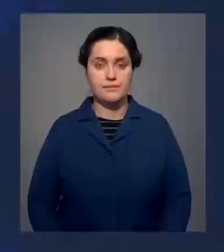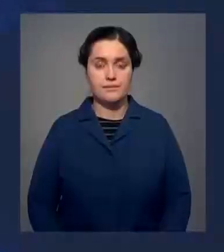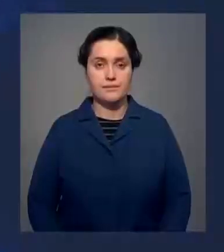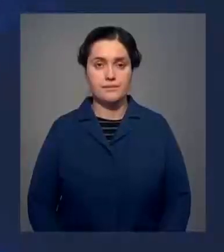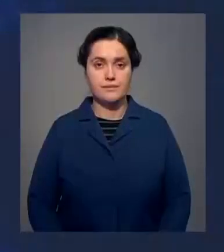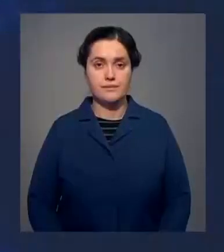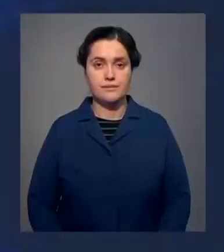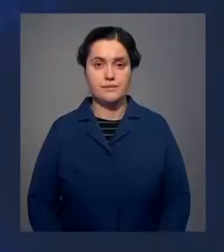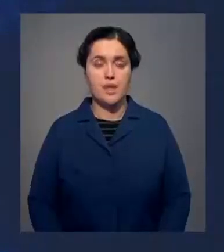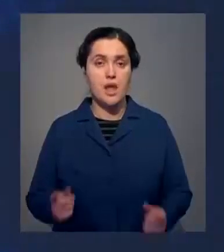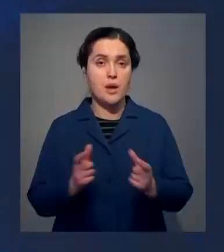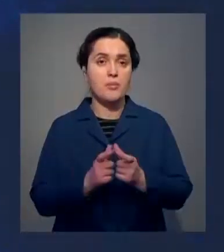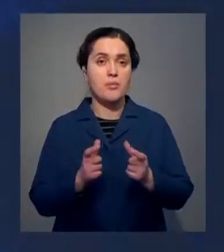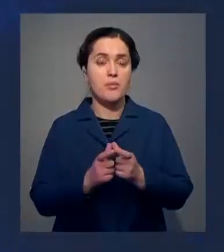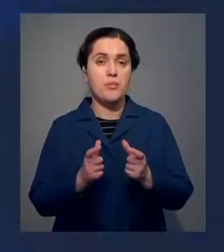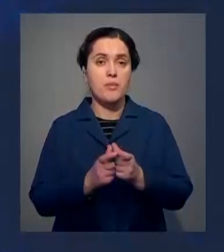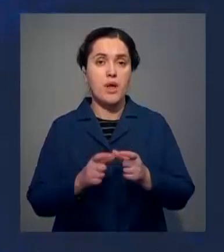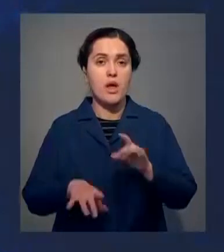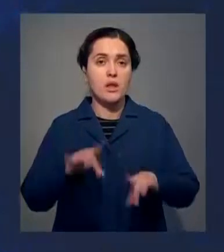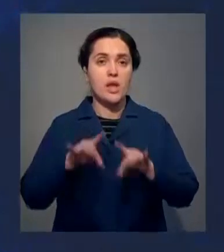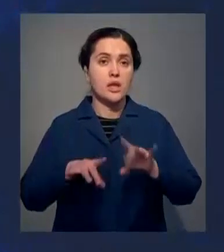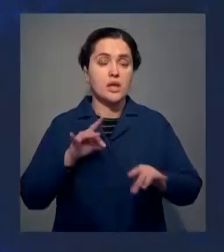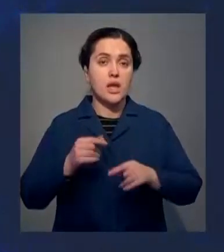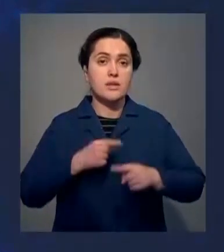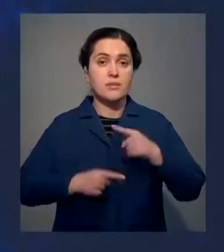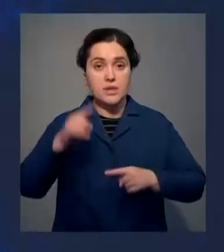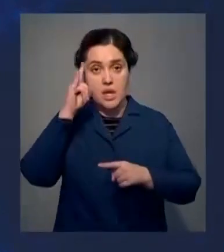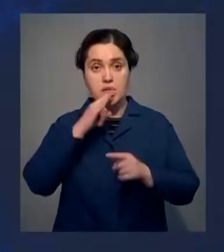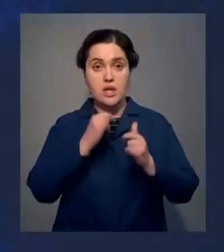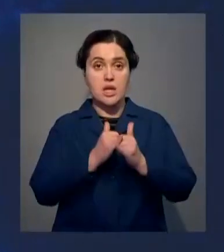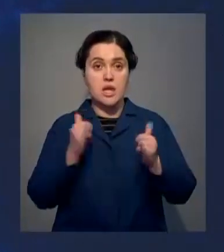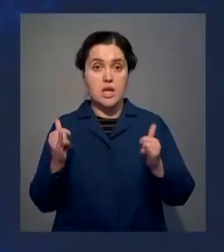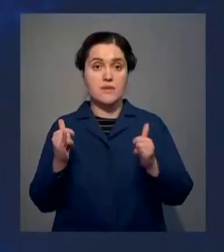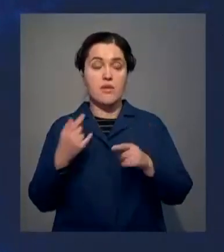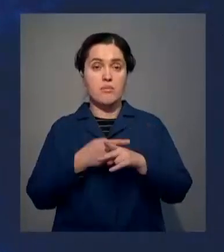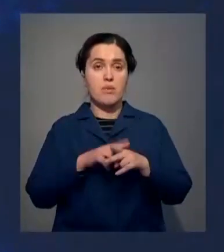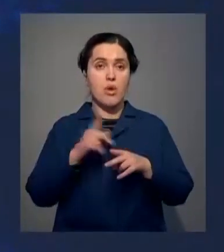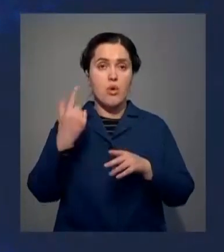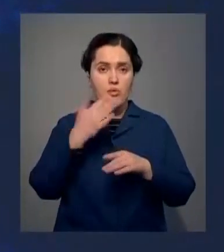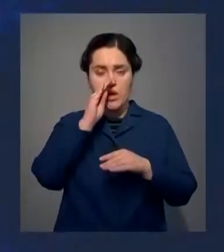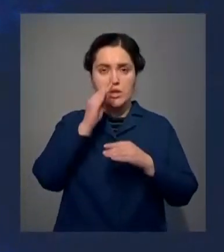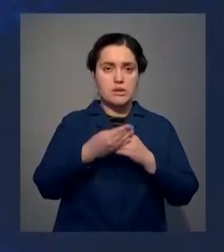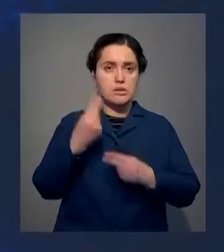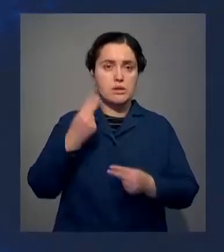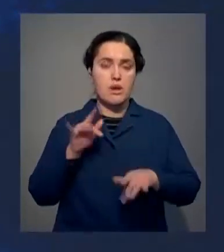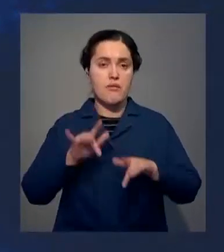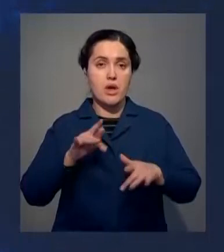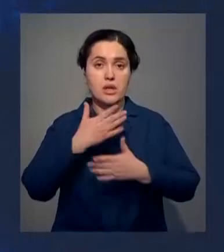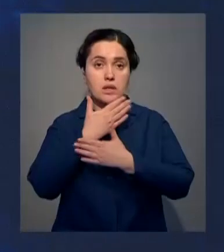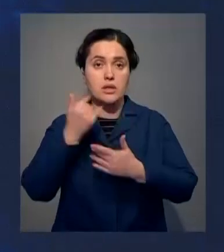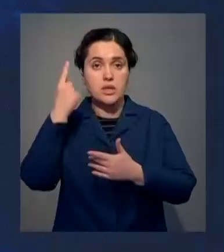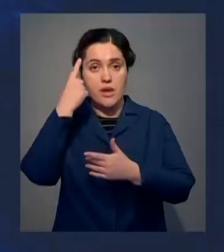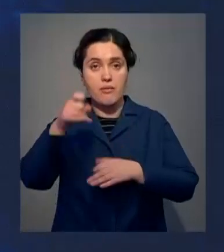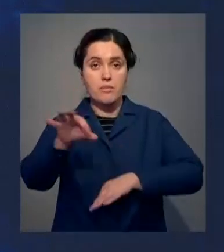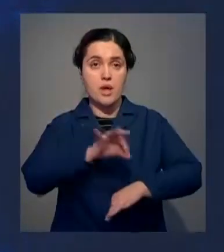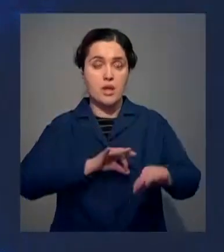К другим темам. Лотерейный бизнес в Казахстане развивается и постепенно вытесняет теневые игровые автоматы. Об этом заявили создатели